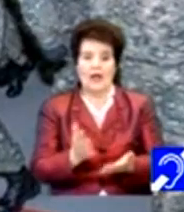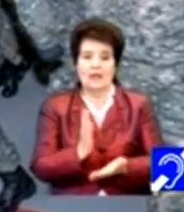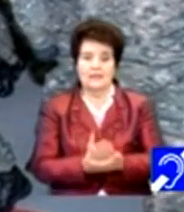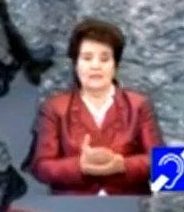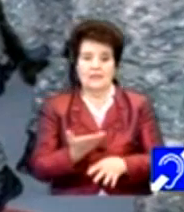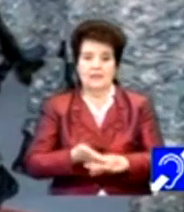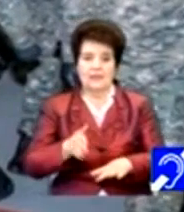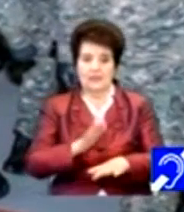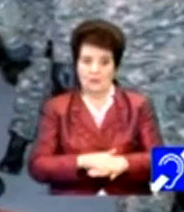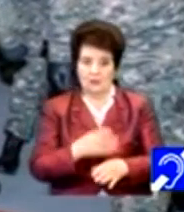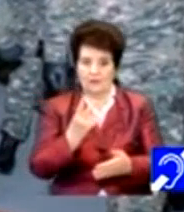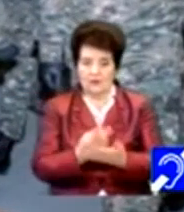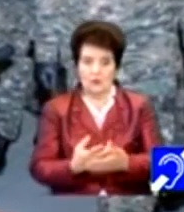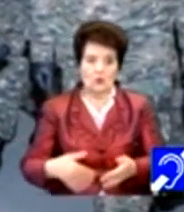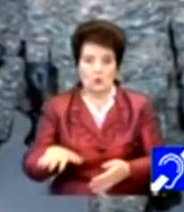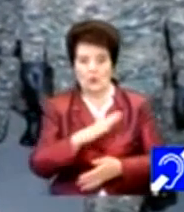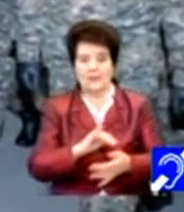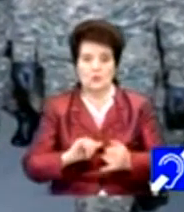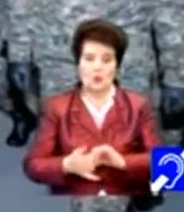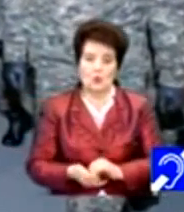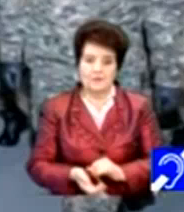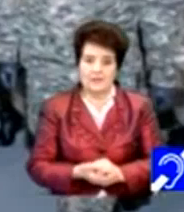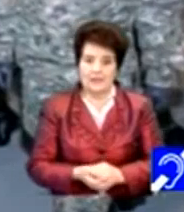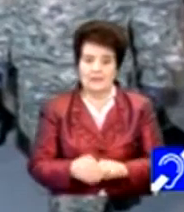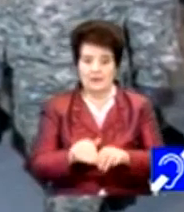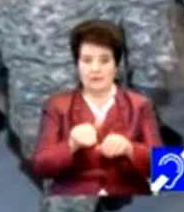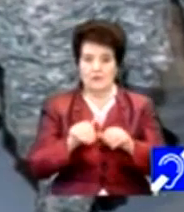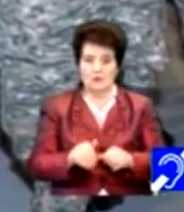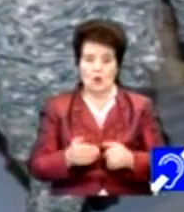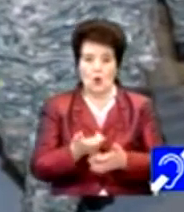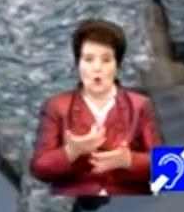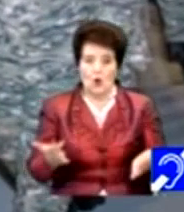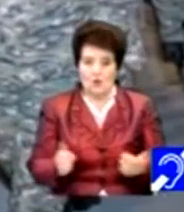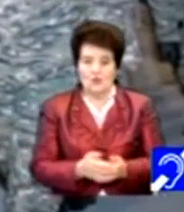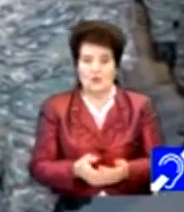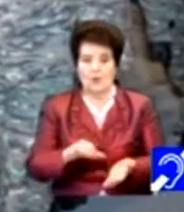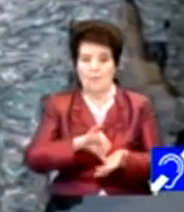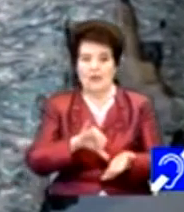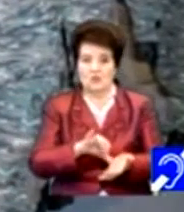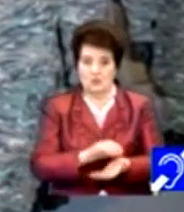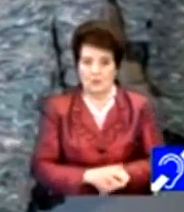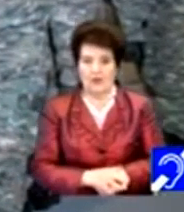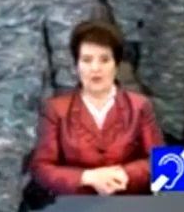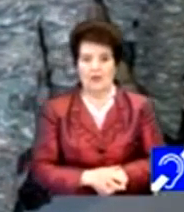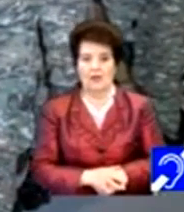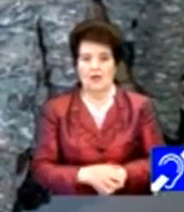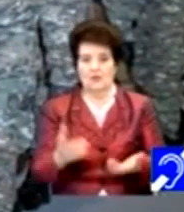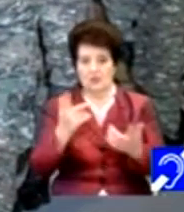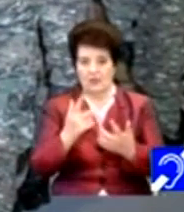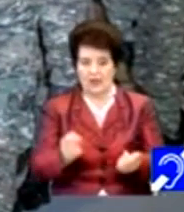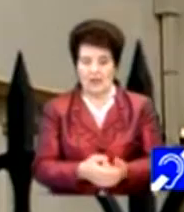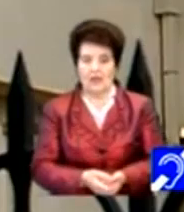greutățile, având în vedere toate circunstanțele, eu m-aș abține de orice participare și